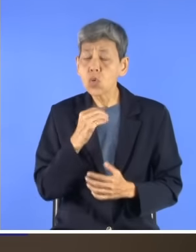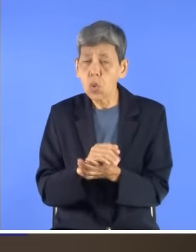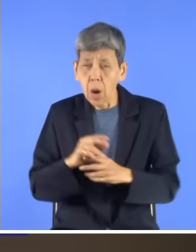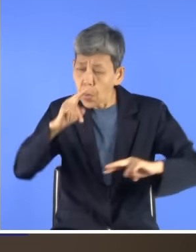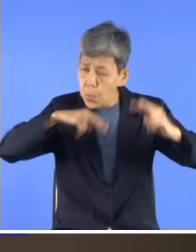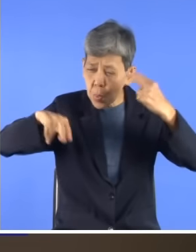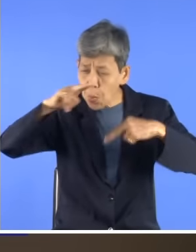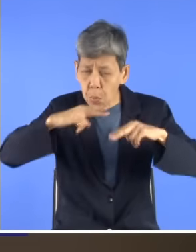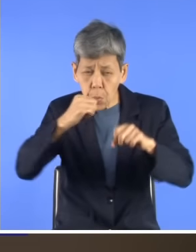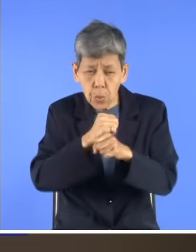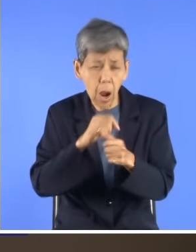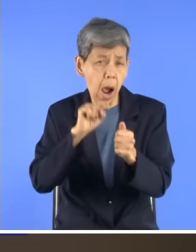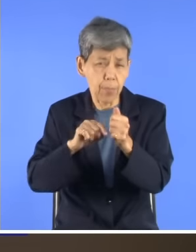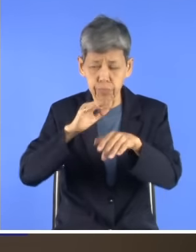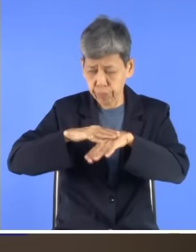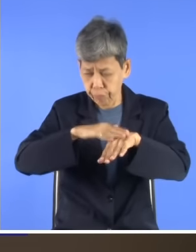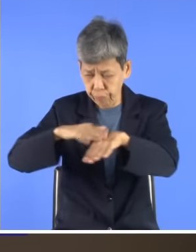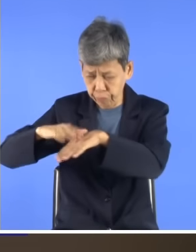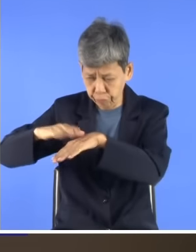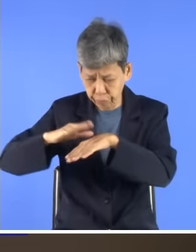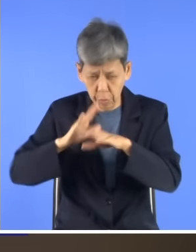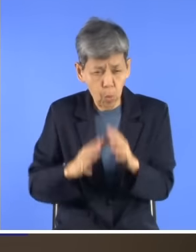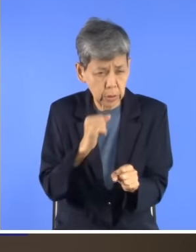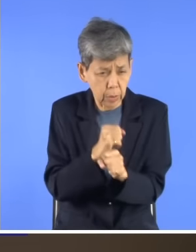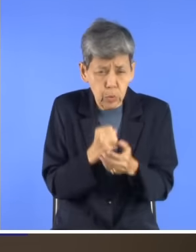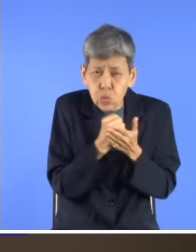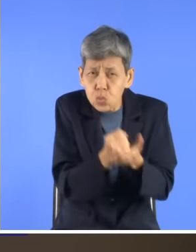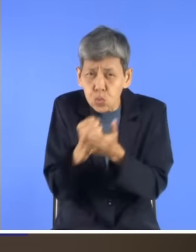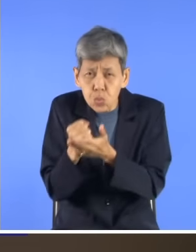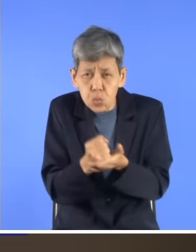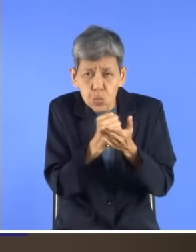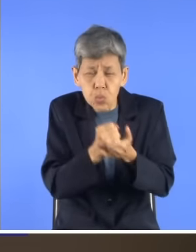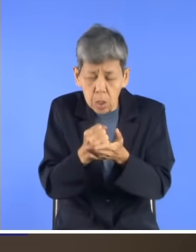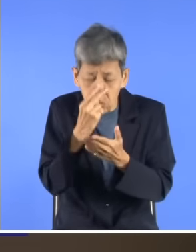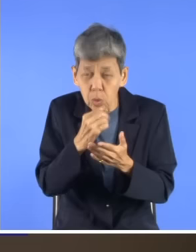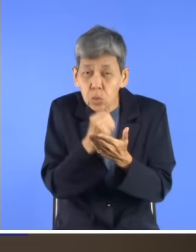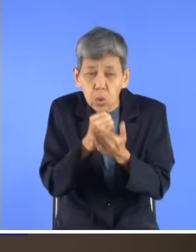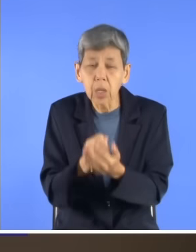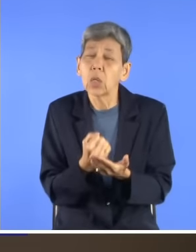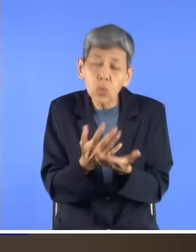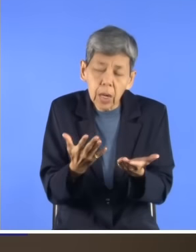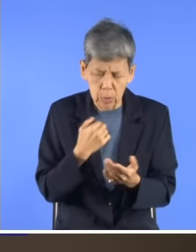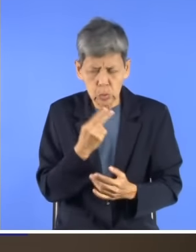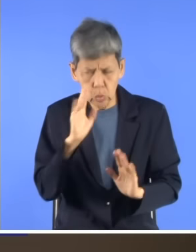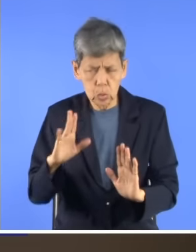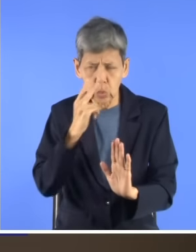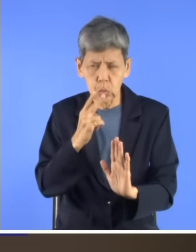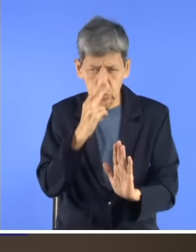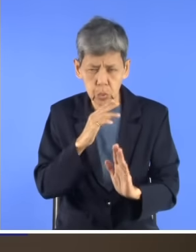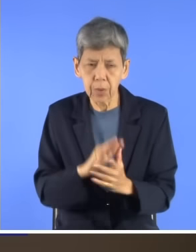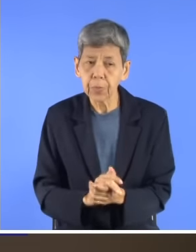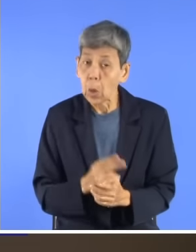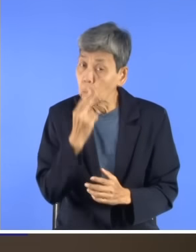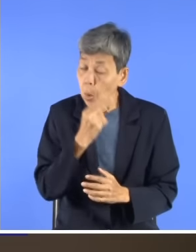ครองนะฮะนายอำเภอก็ได้สั่งการให้เจ้าหน้าที่เนี่ยไปช่วยเหลือดูแลเบื้องต้นก่อนช่วยเหลือแบบไหนอย่างไรก็ค่อยว่ากันต่อไปนี่นะ